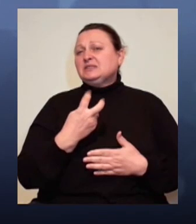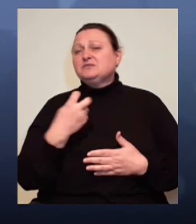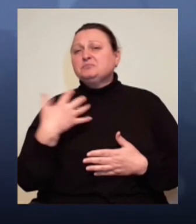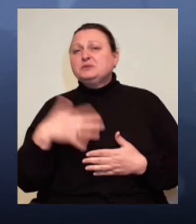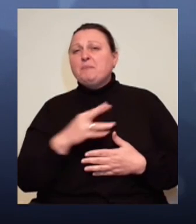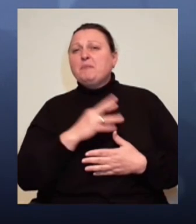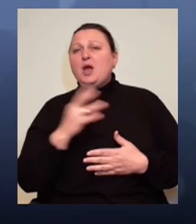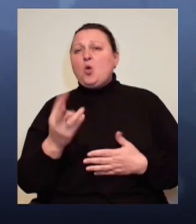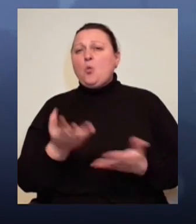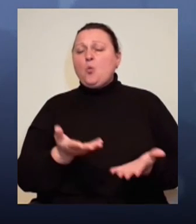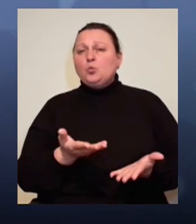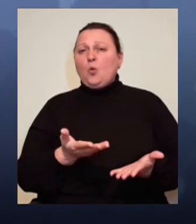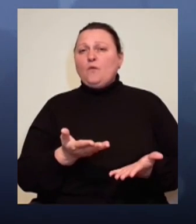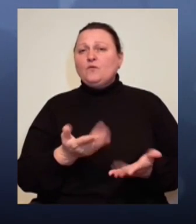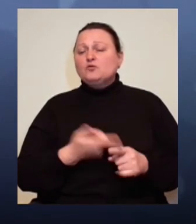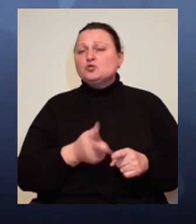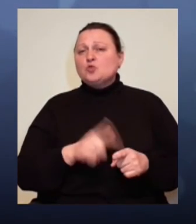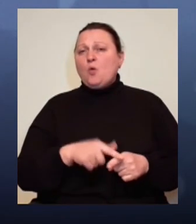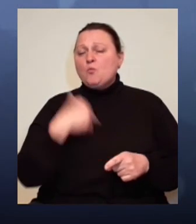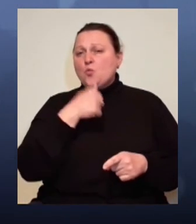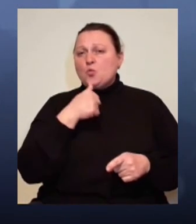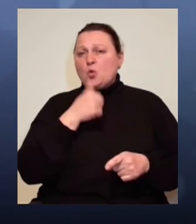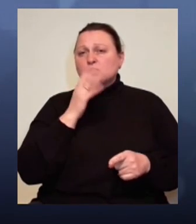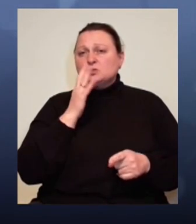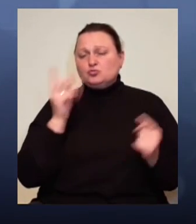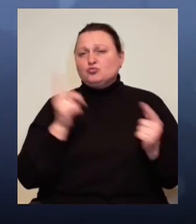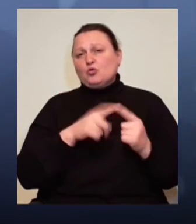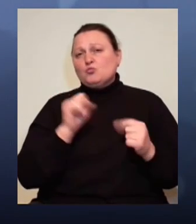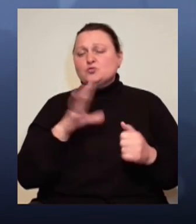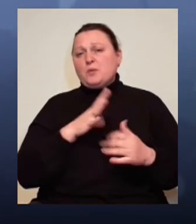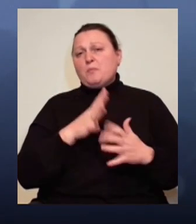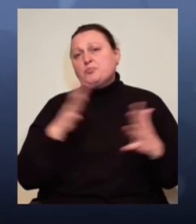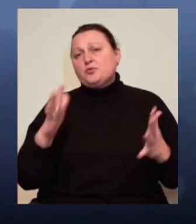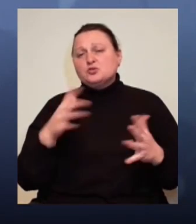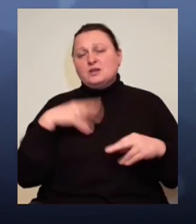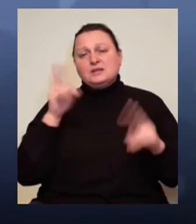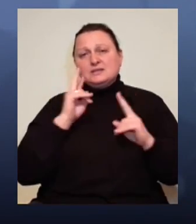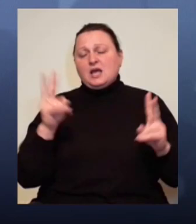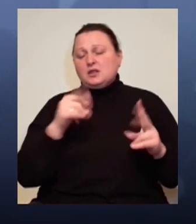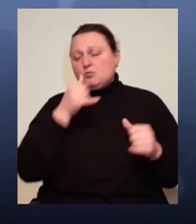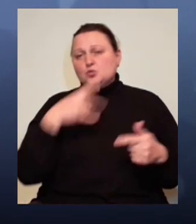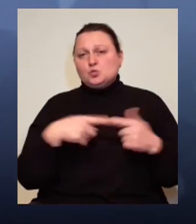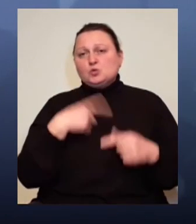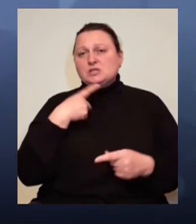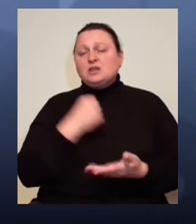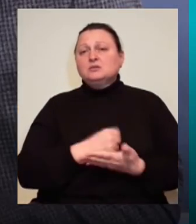250 мільйонів в цьому році точно, може трошки більше. Я зараз не можу сказати.